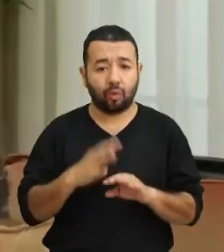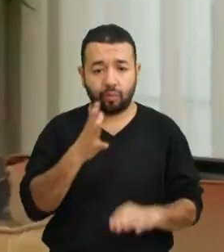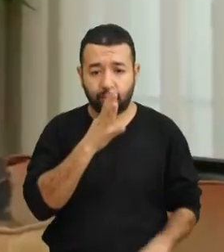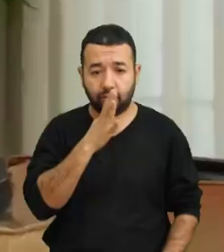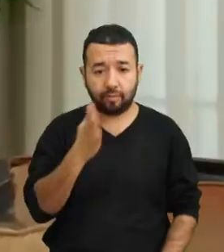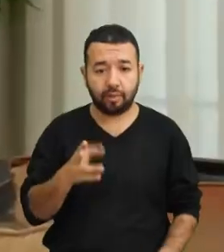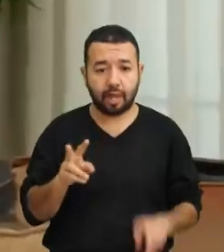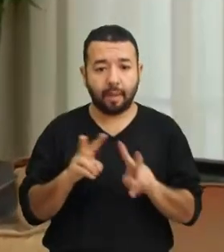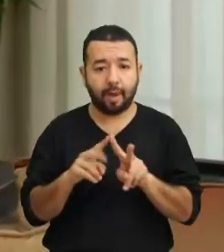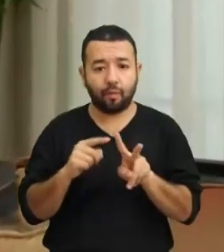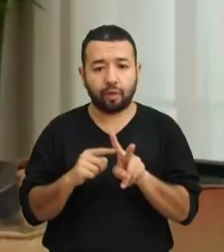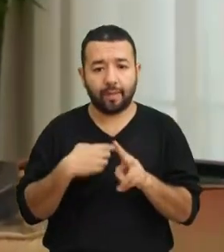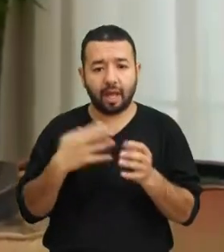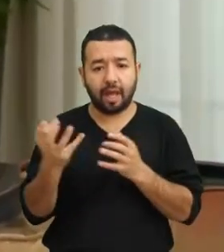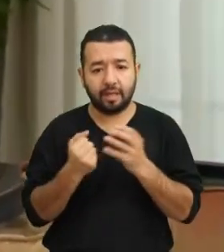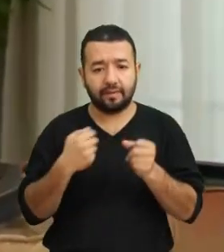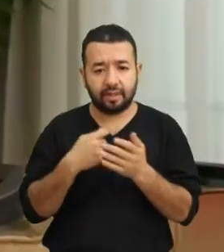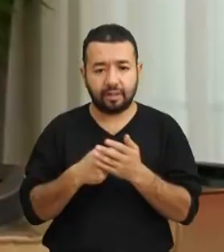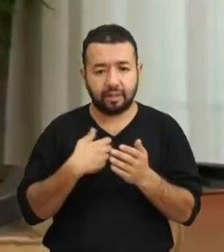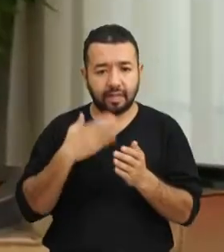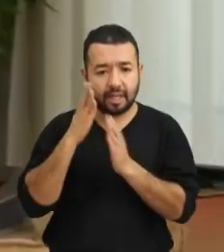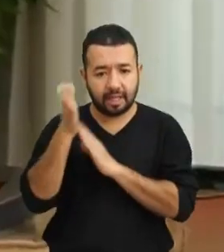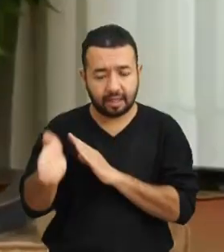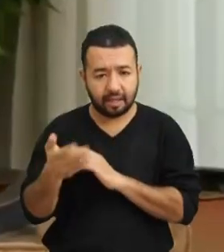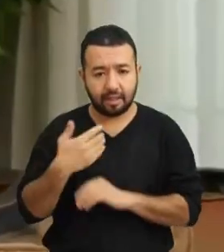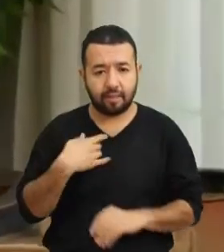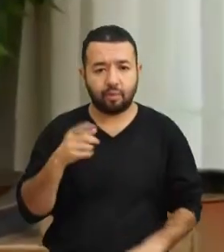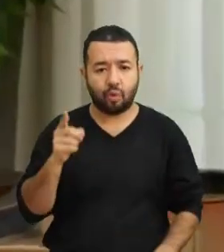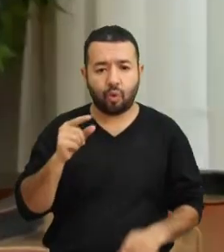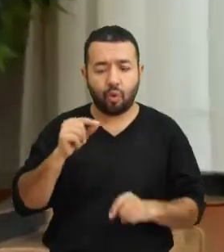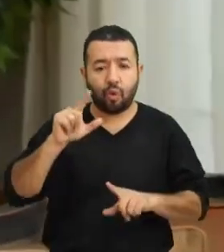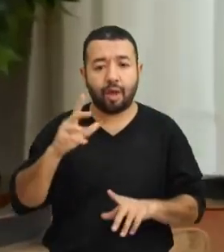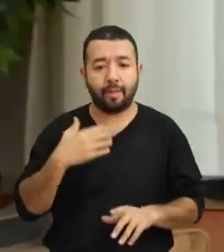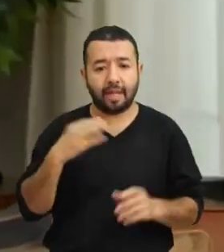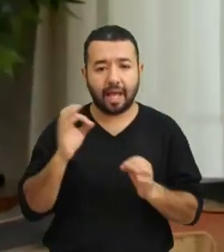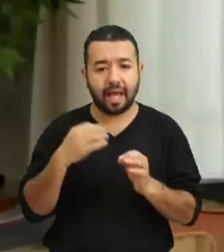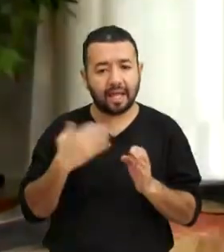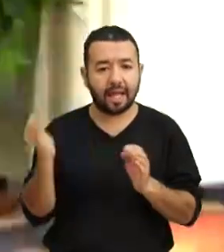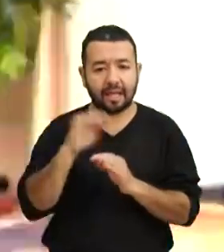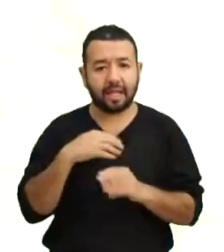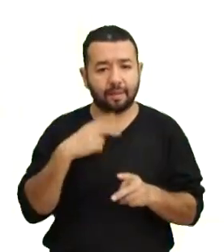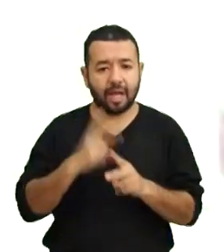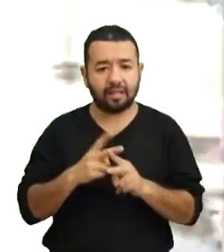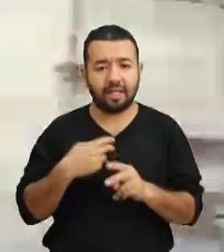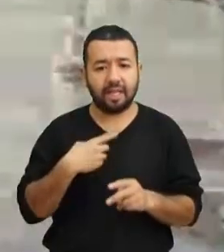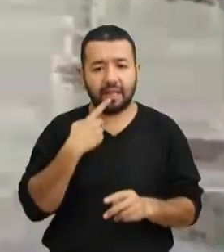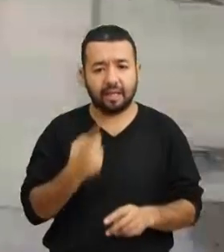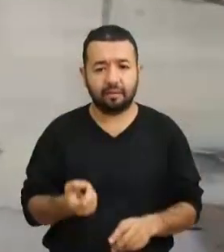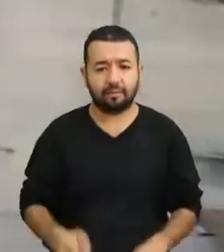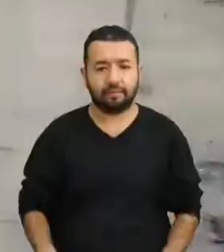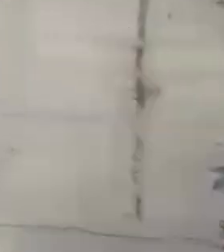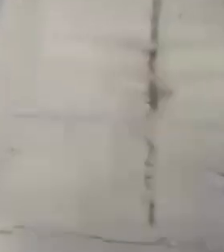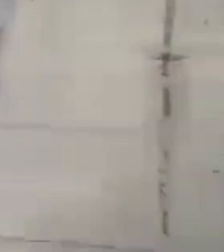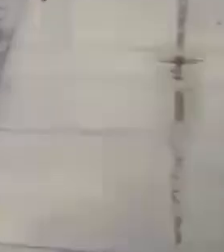musunuz? Mahmut Kemal'e alışveriş yapmak için alışveriş merkezine gitmiştim. O uyanmadan da erkenden döneyim diye acele ettim. Geçmiş.